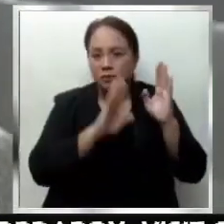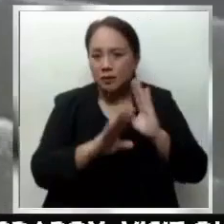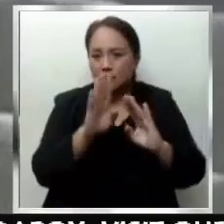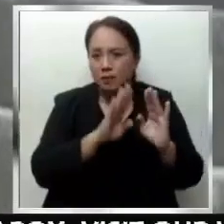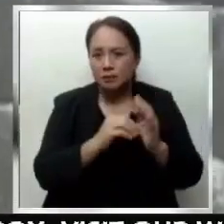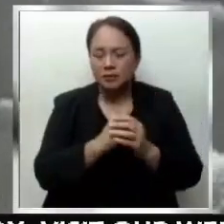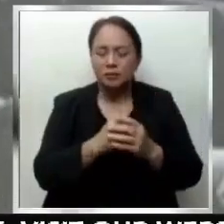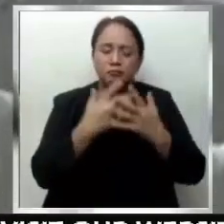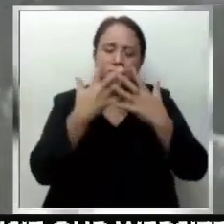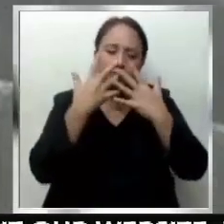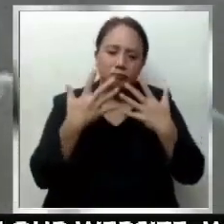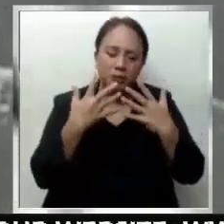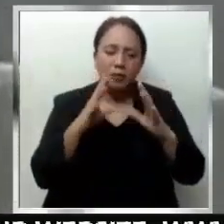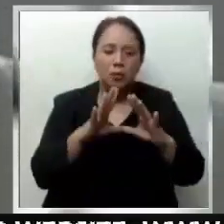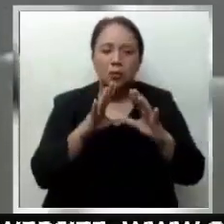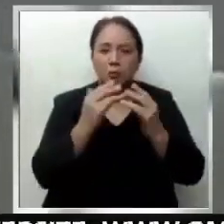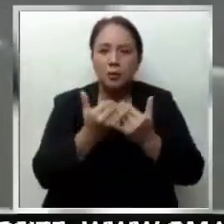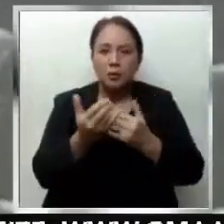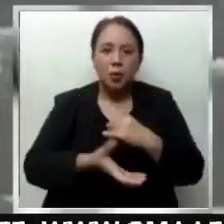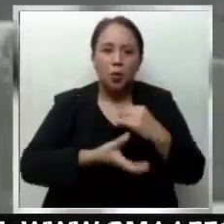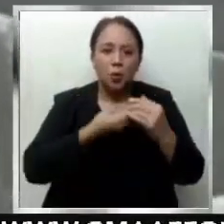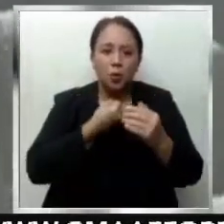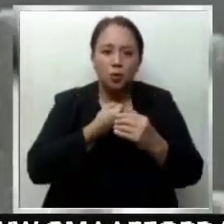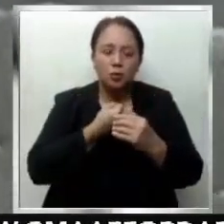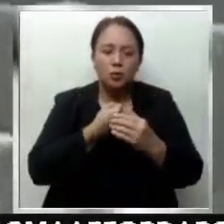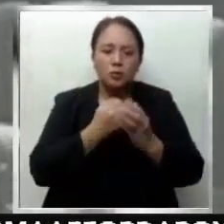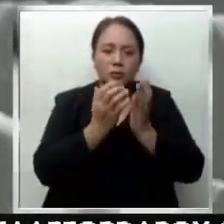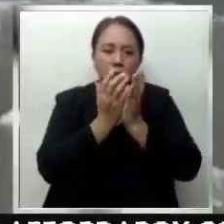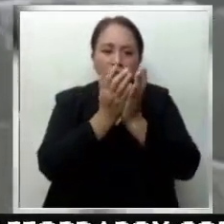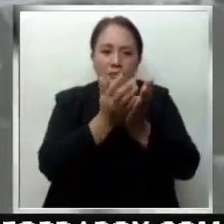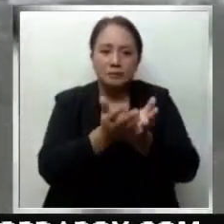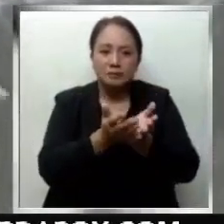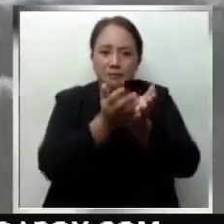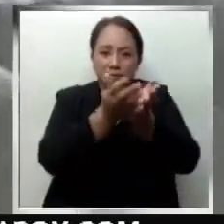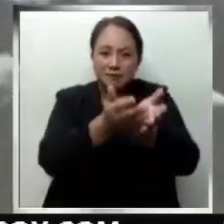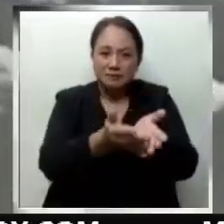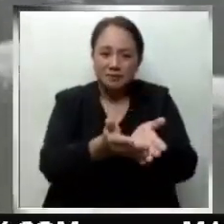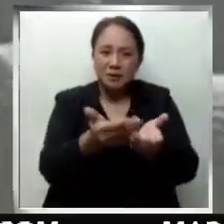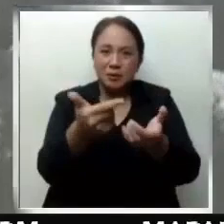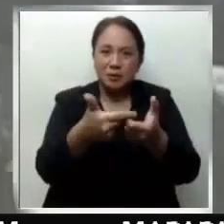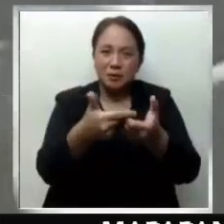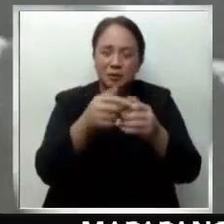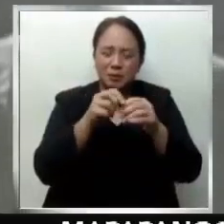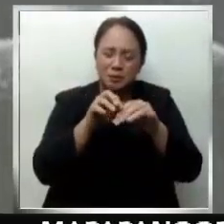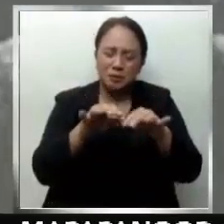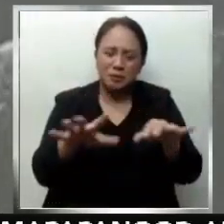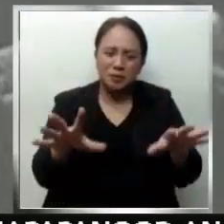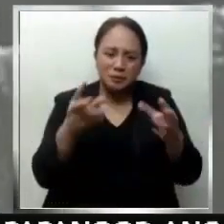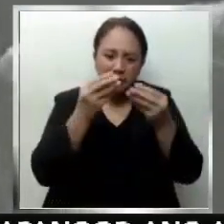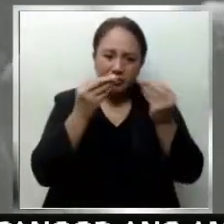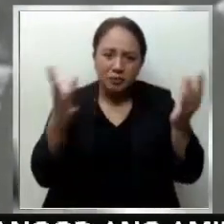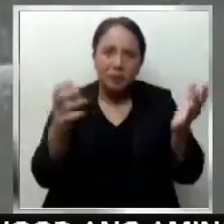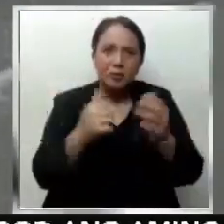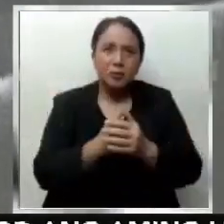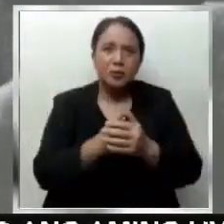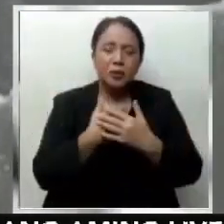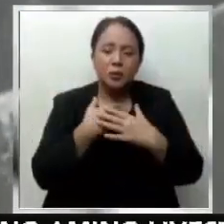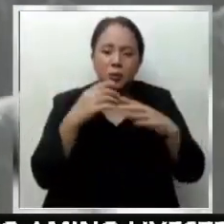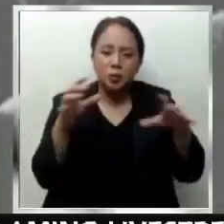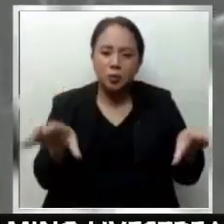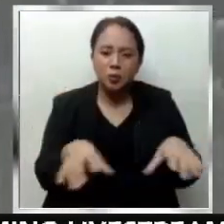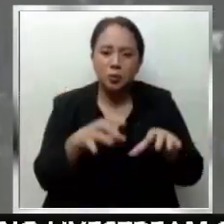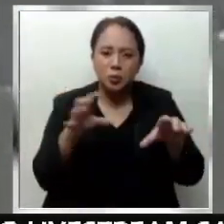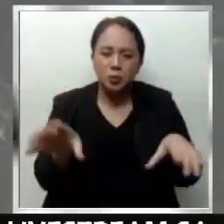ang kumpanyang may-ari ng oil tanker na lumubog at nagdulot ng oil spill. Tiniyak nilang ginagawa nila ang lahat ng kanilang